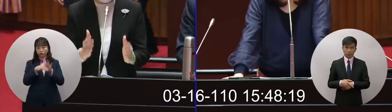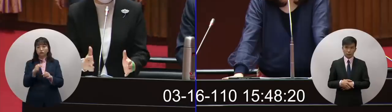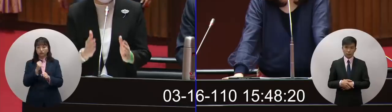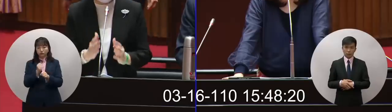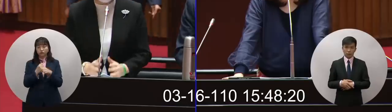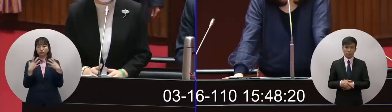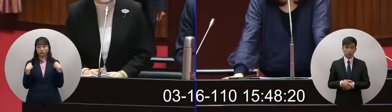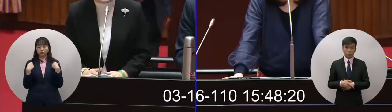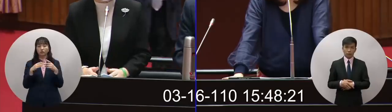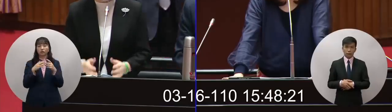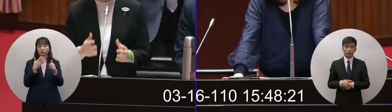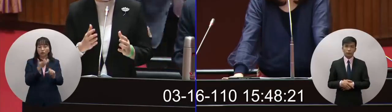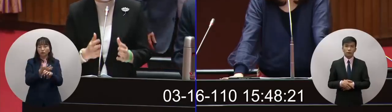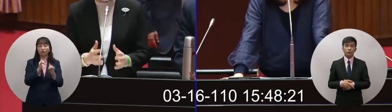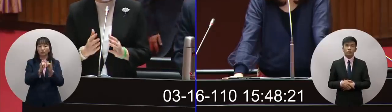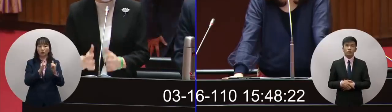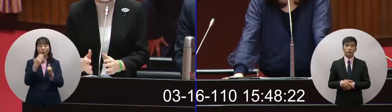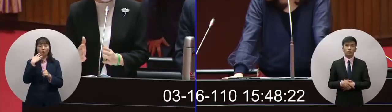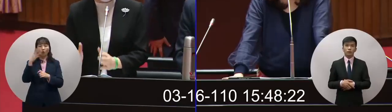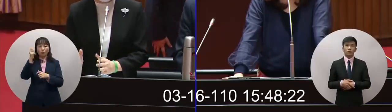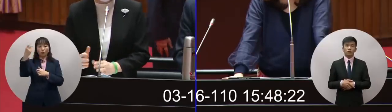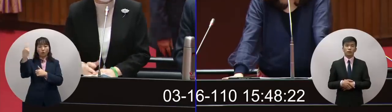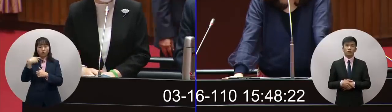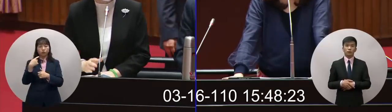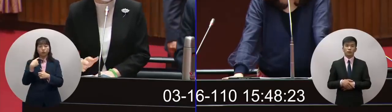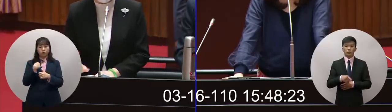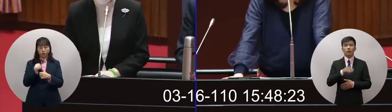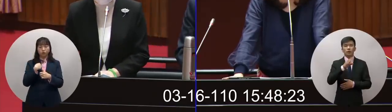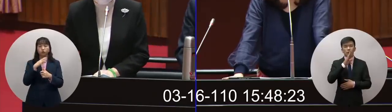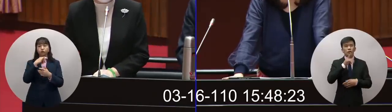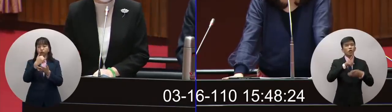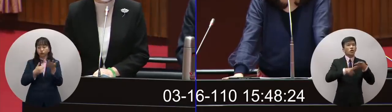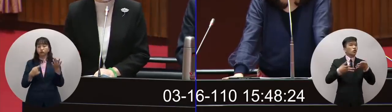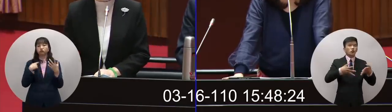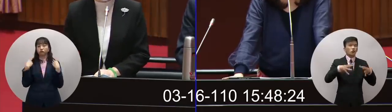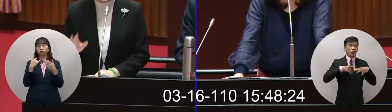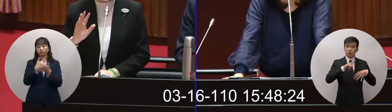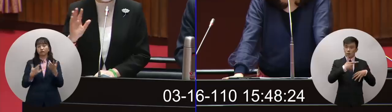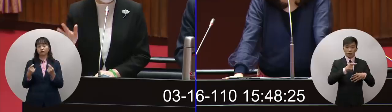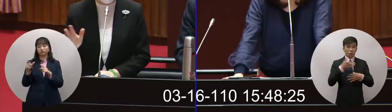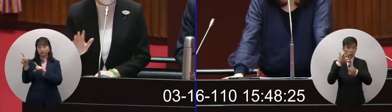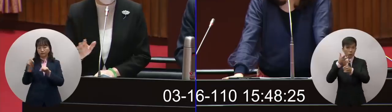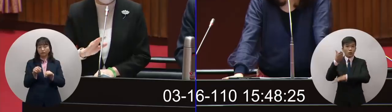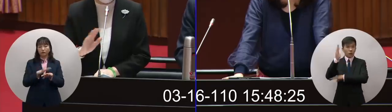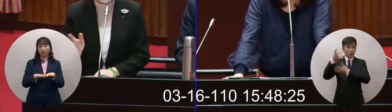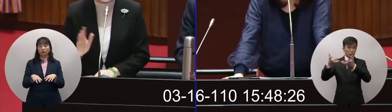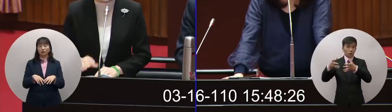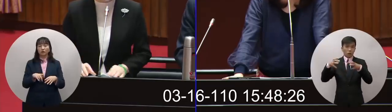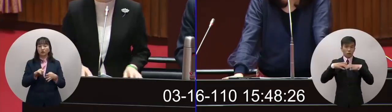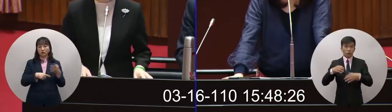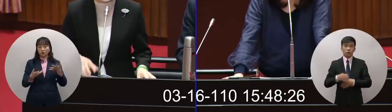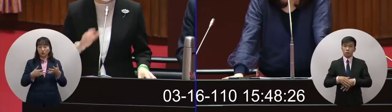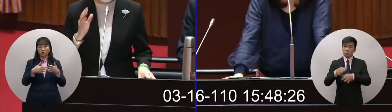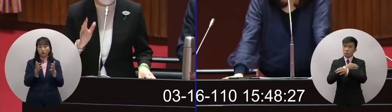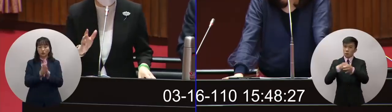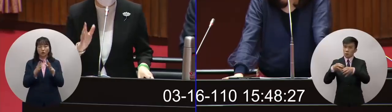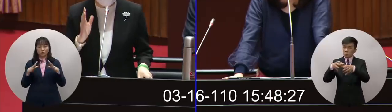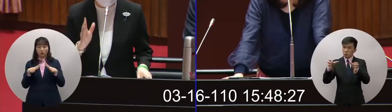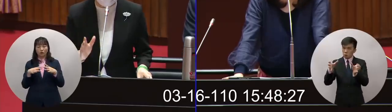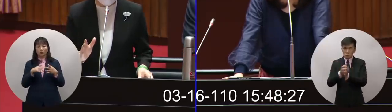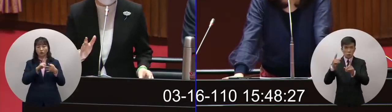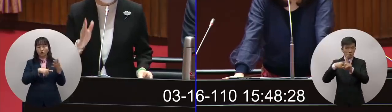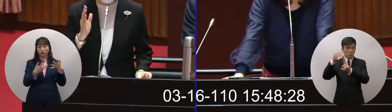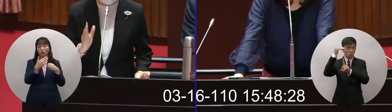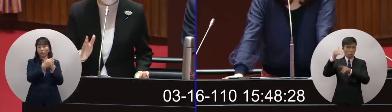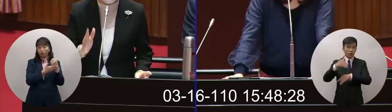作，我们就为人民工作。我们长官觉得我 是事务官， 我们就 我现在要问的是一个政务官， 事务官 经济部长很大， 事务官